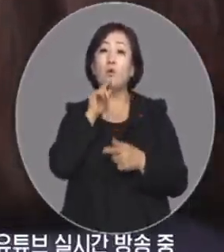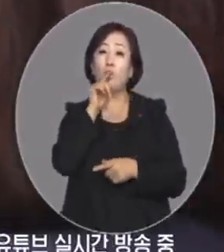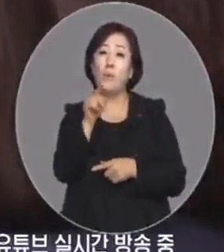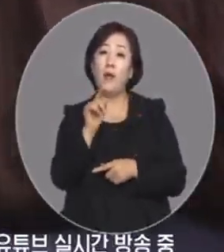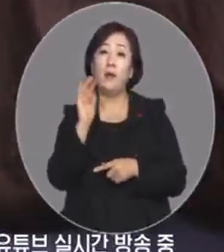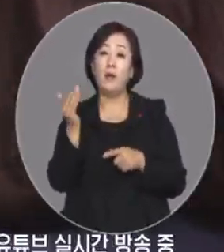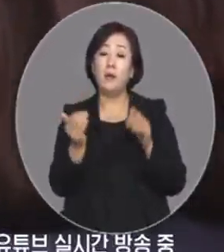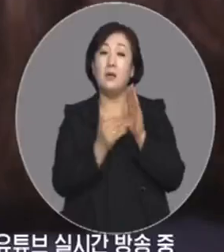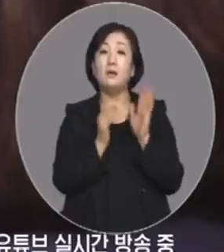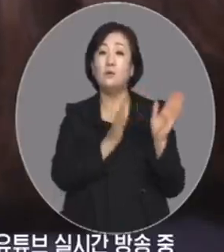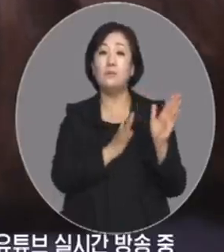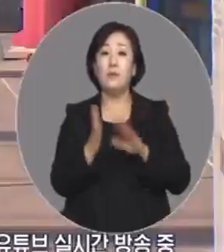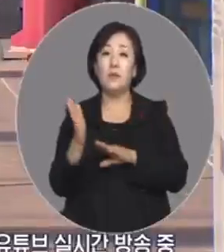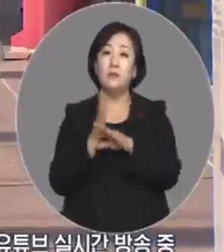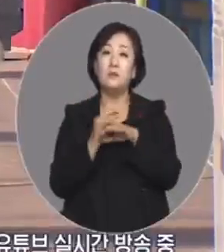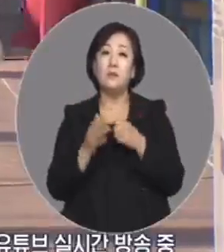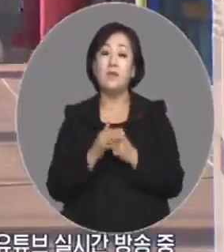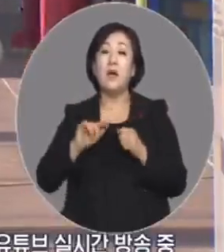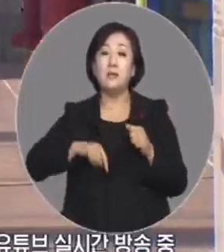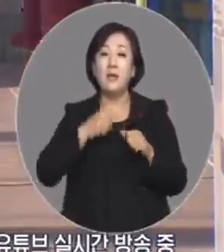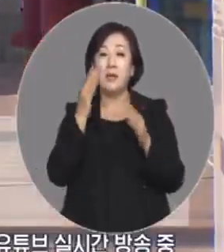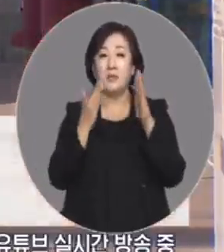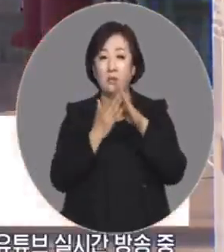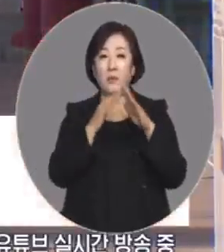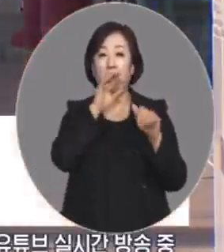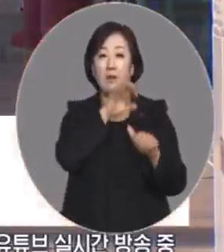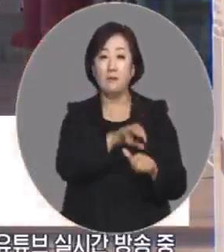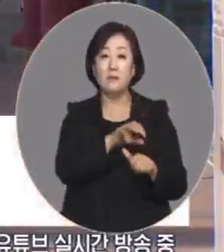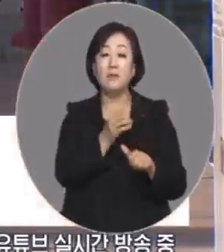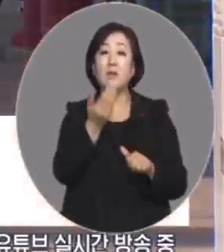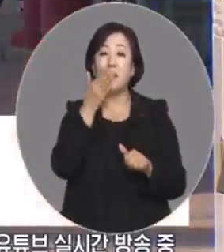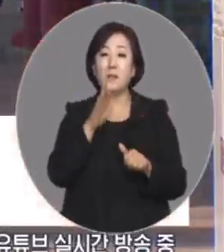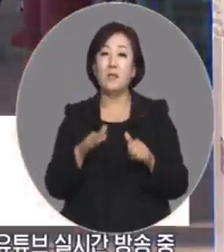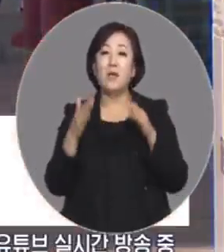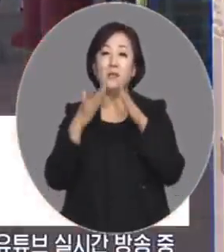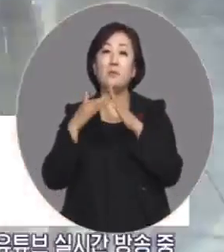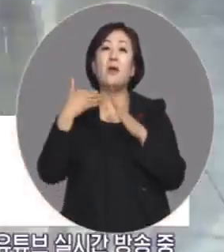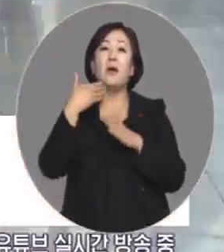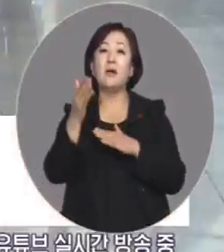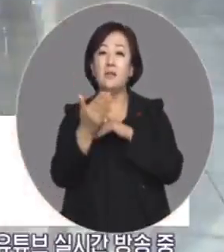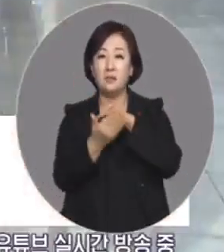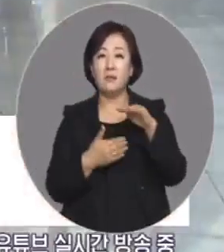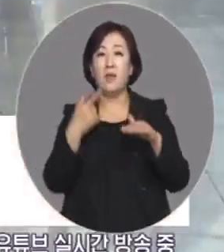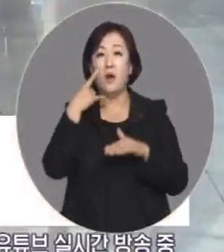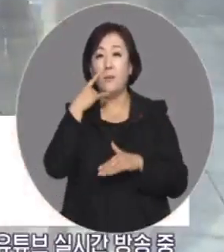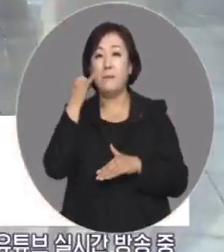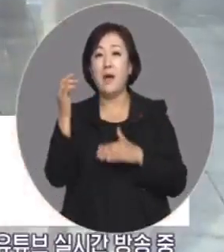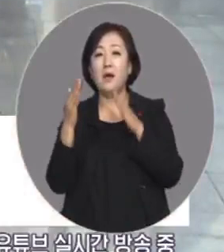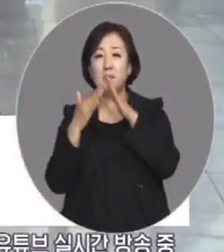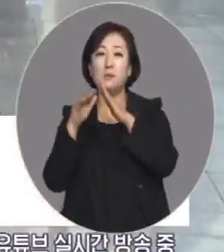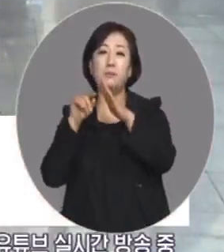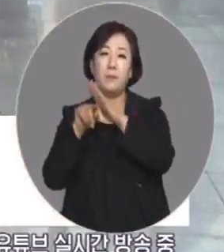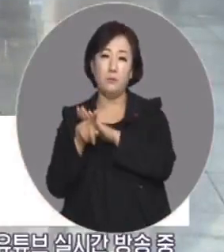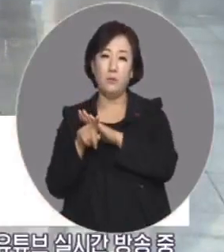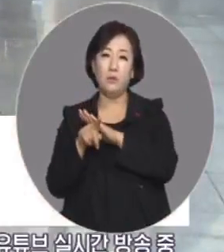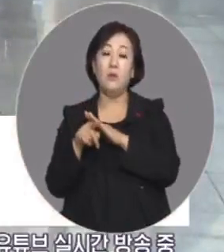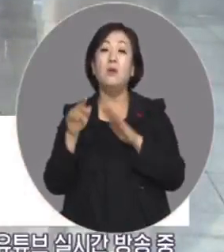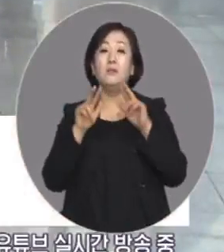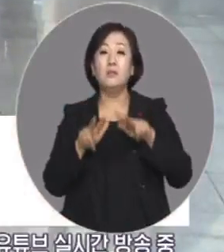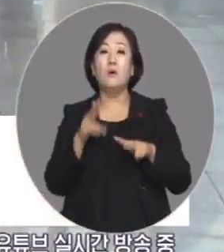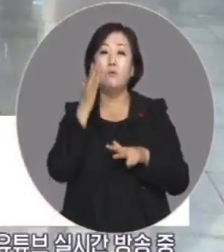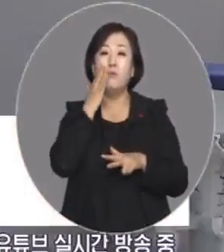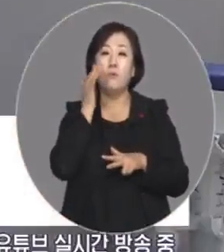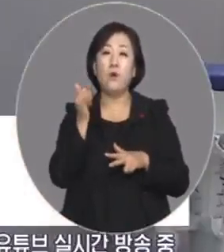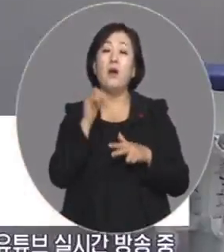조치에 나섰습니다. 자기 집에 격리를 해야 되는데 집에 가기 전에 엄마 집에 갔다 와버린 거야. 그러다 부모가 지금